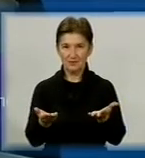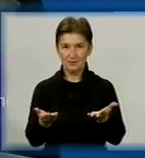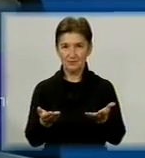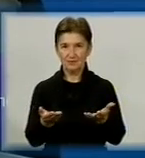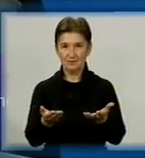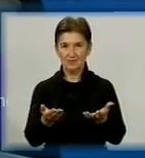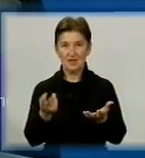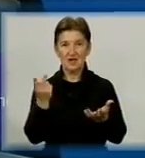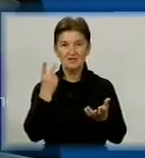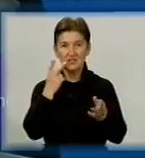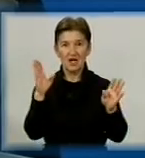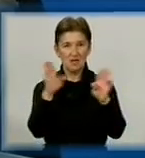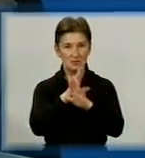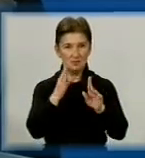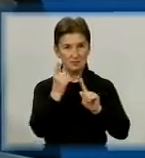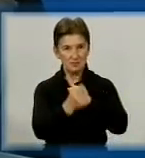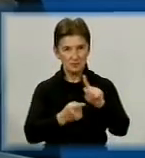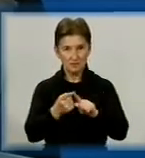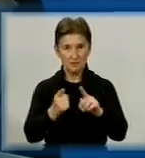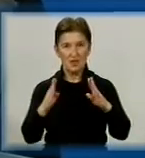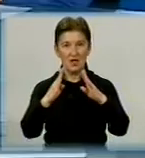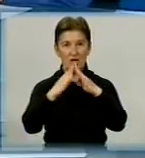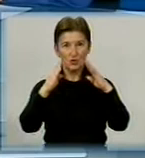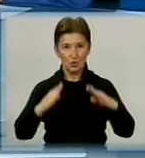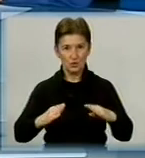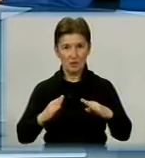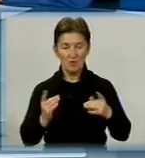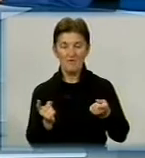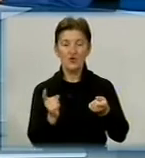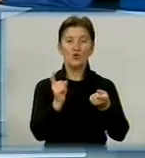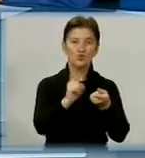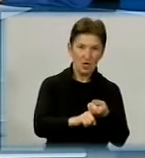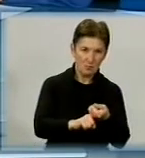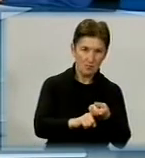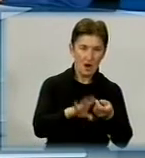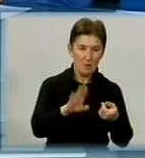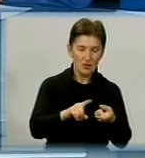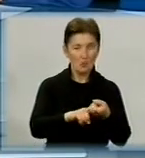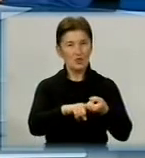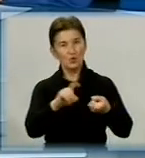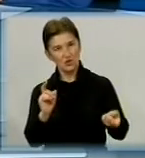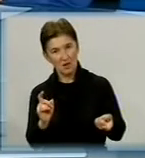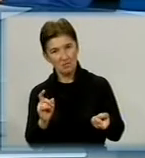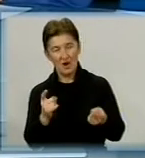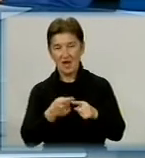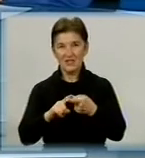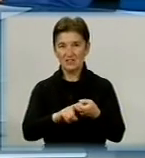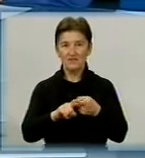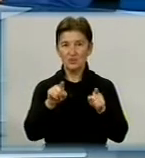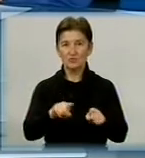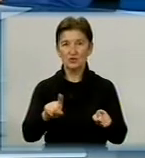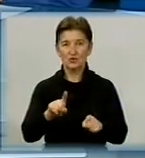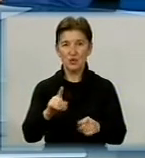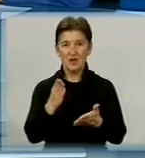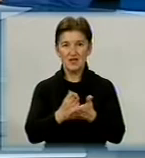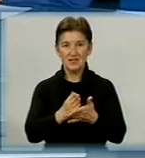Картина постоянно меняется. То есть дома мы включаем, часть потом отключаем. То есть картина все время плавающая. Это связано с тем, что идут